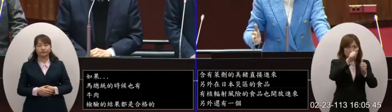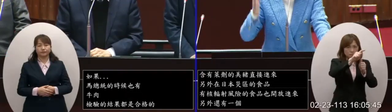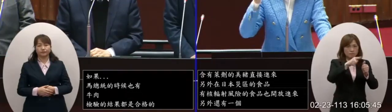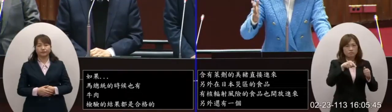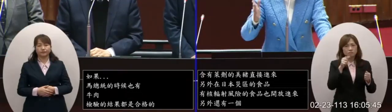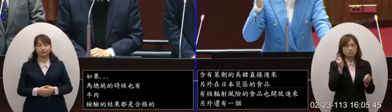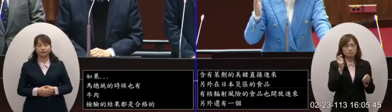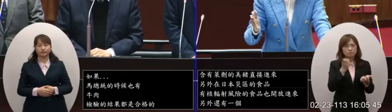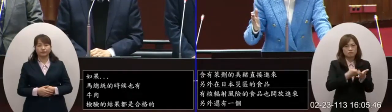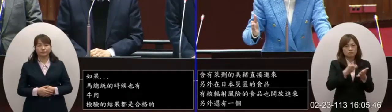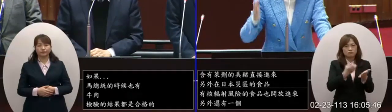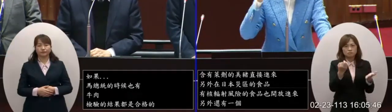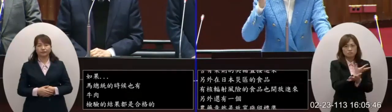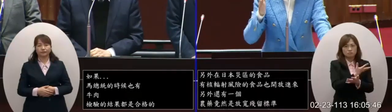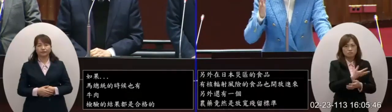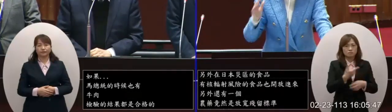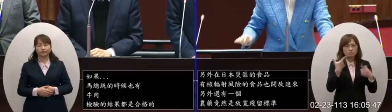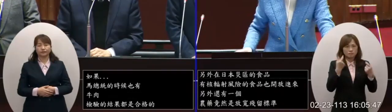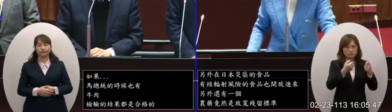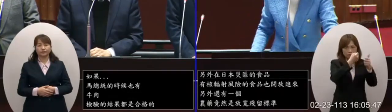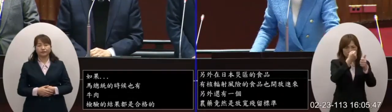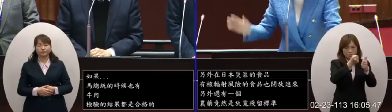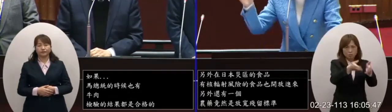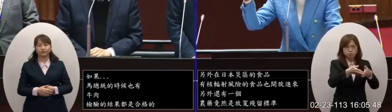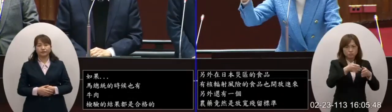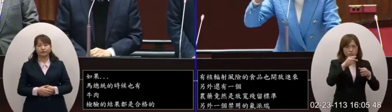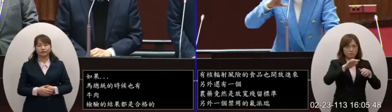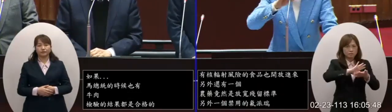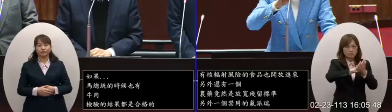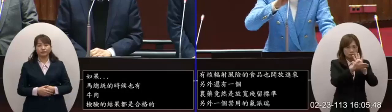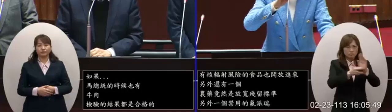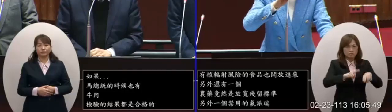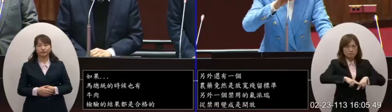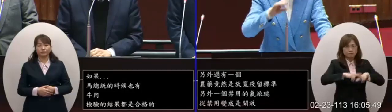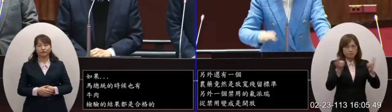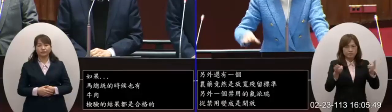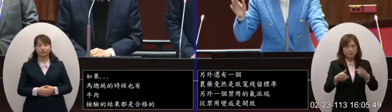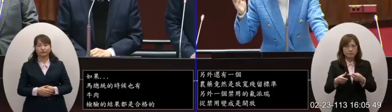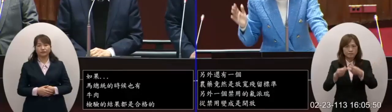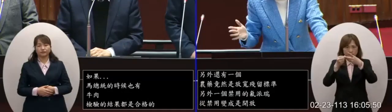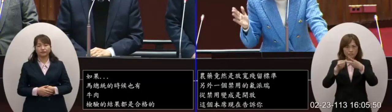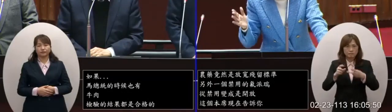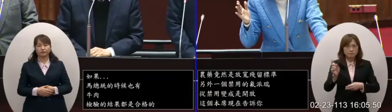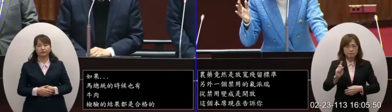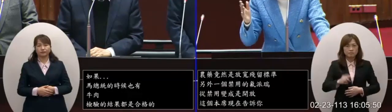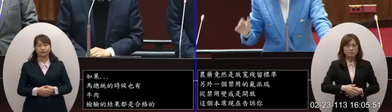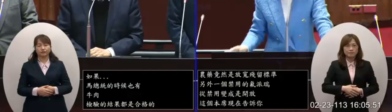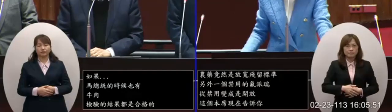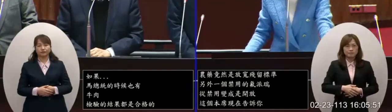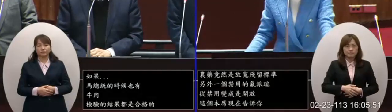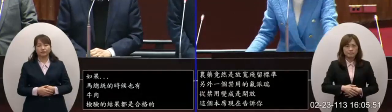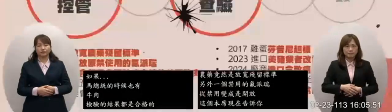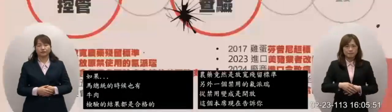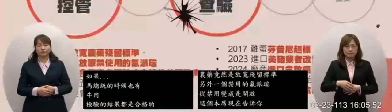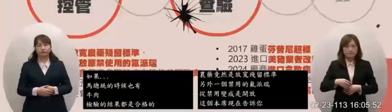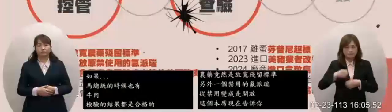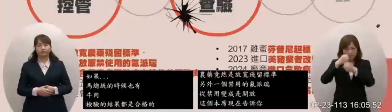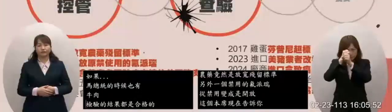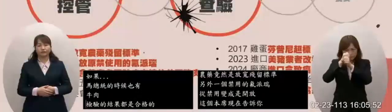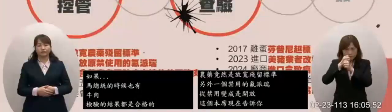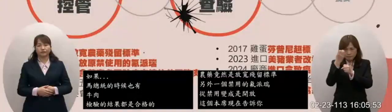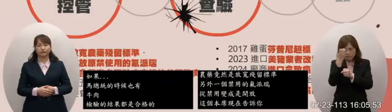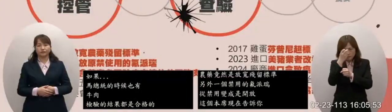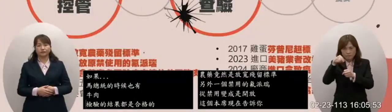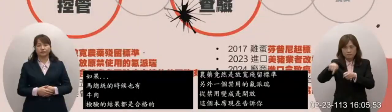你从源头的管控变成源头的开放。另外一个的破功是什么？加强查验的部分也破